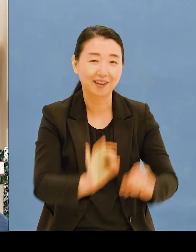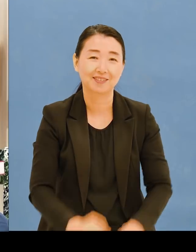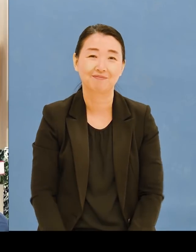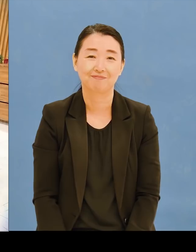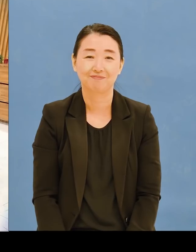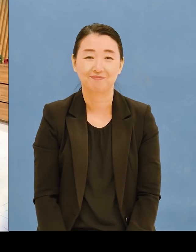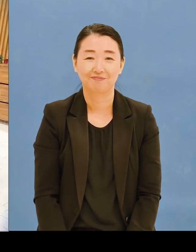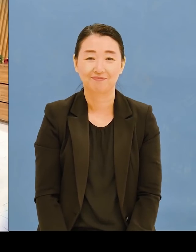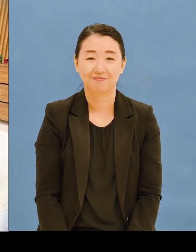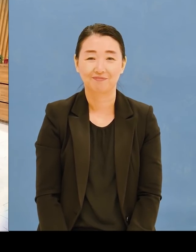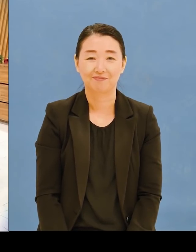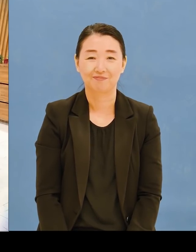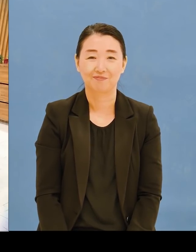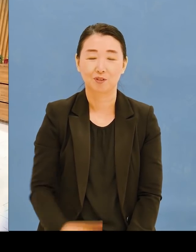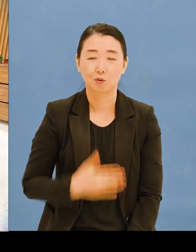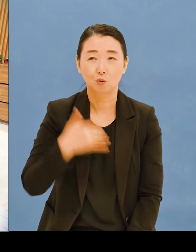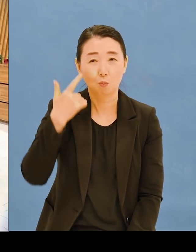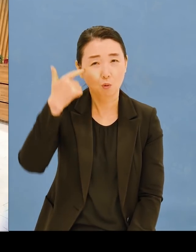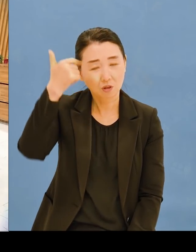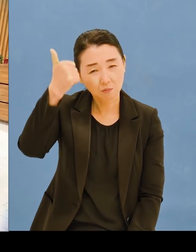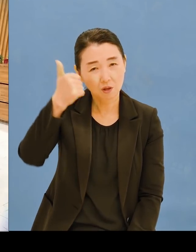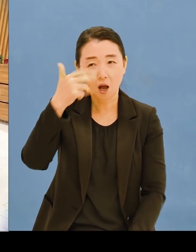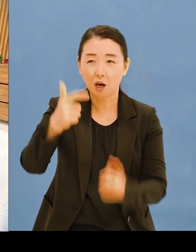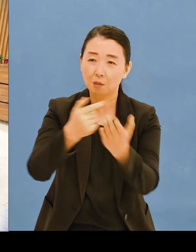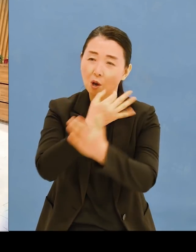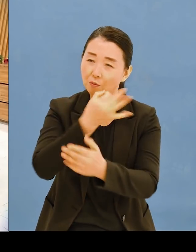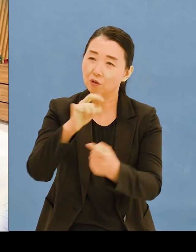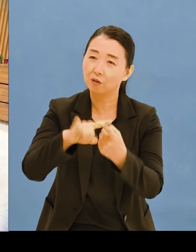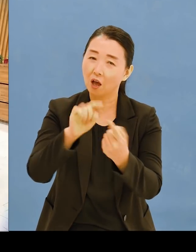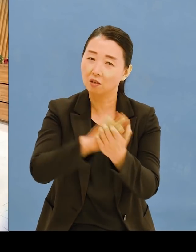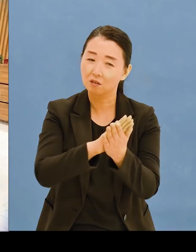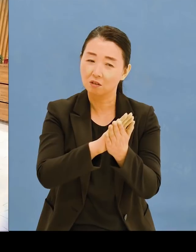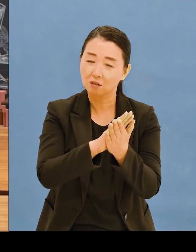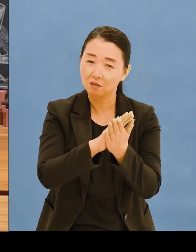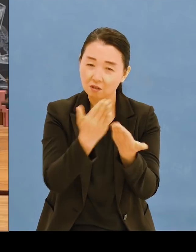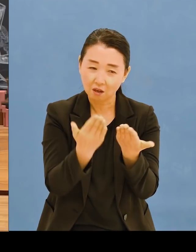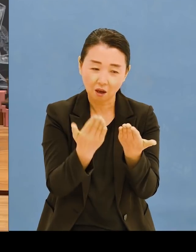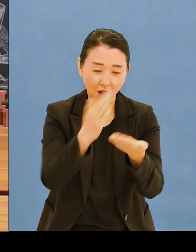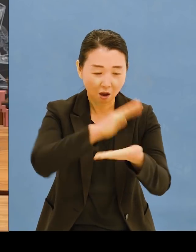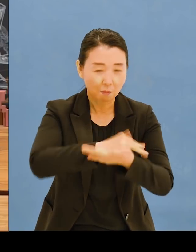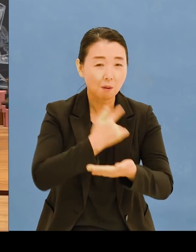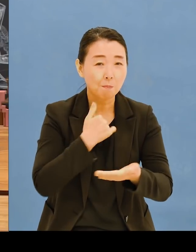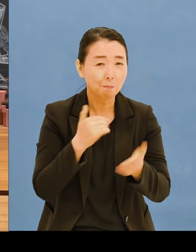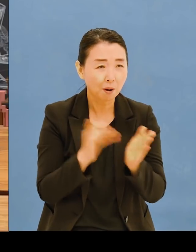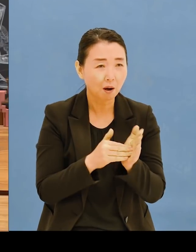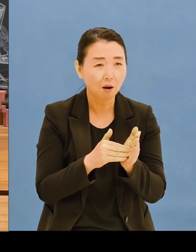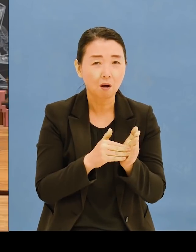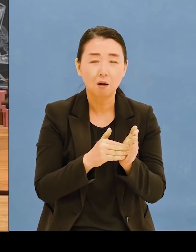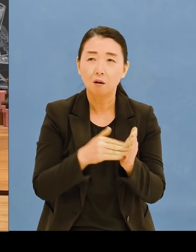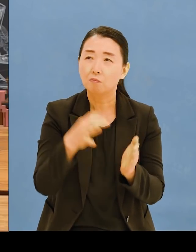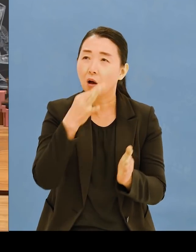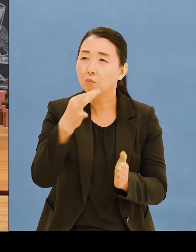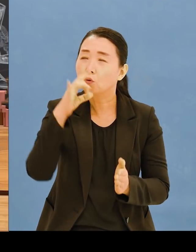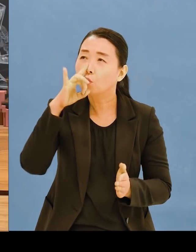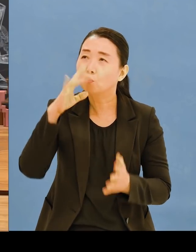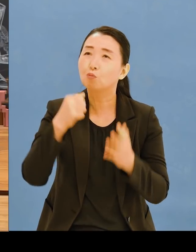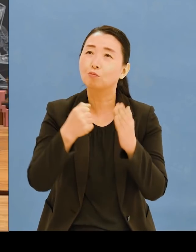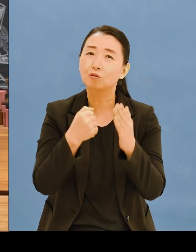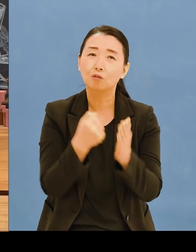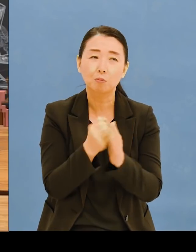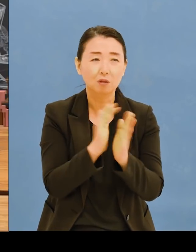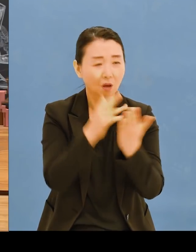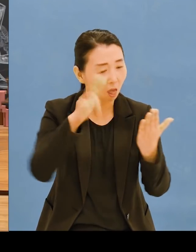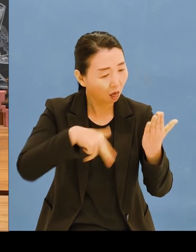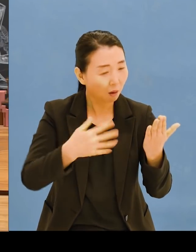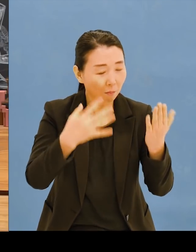많이 보았습니다. 저는 그 목사님들이 이제 이런 하나님의 음성에 대한 책들도 많이 발표하셔서 저도 하나님의 음성이 궁금해서 책도 참 많이 읽었었어요. 근데 비슷한